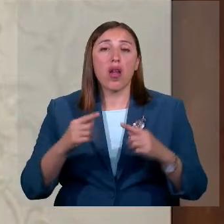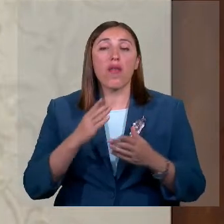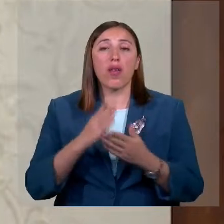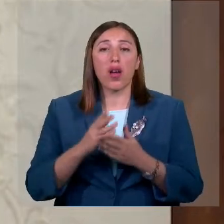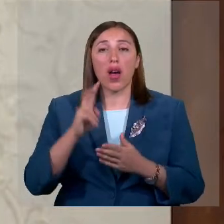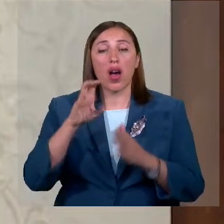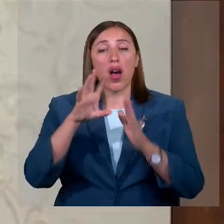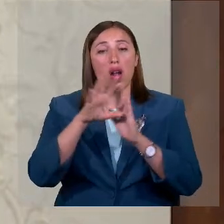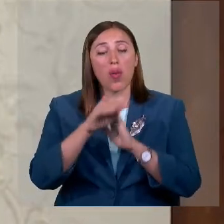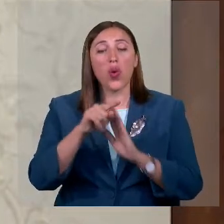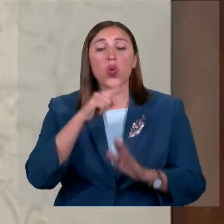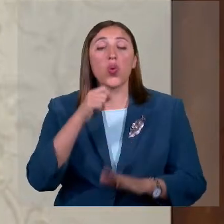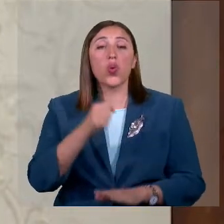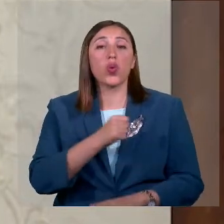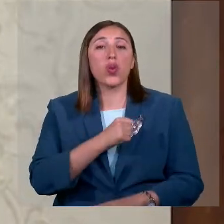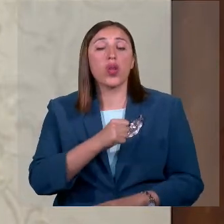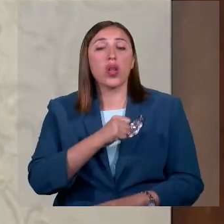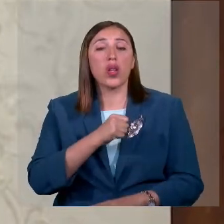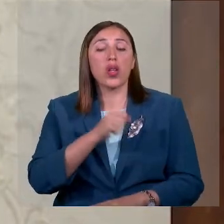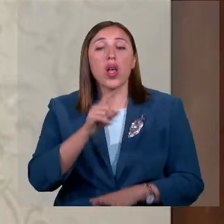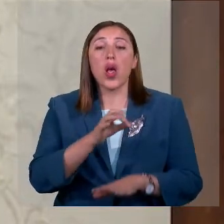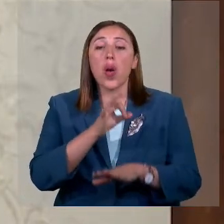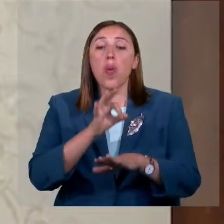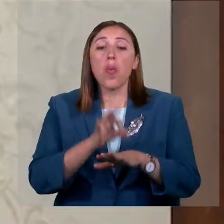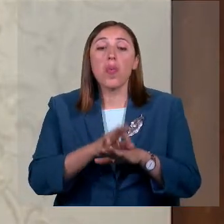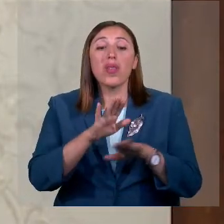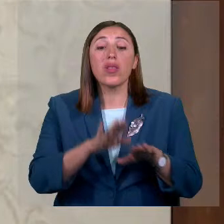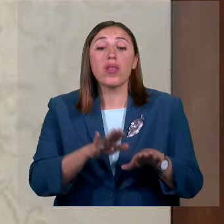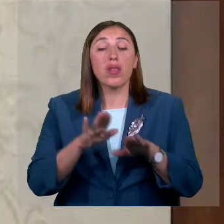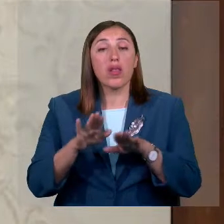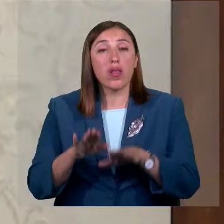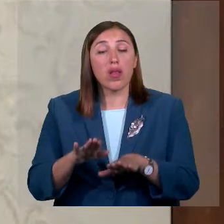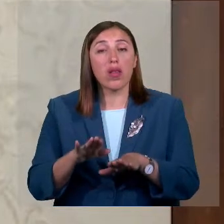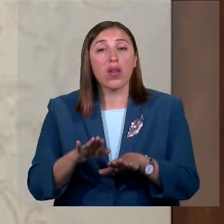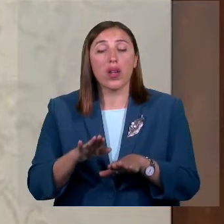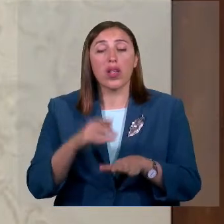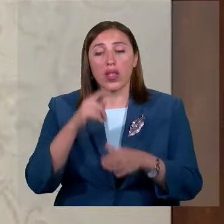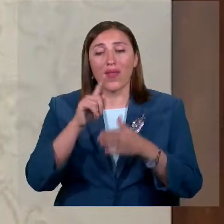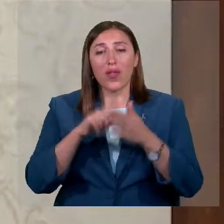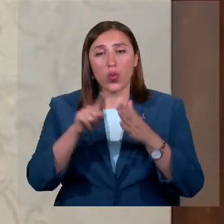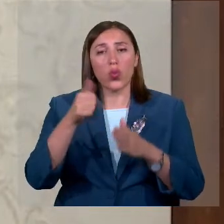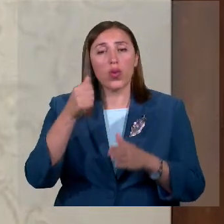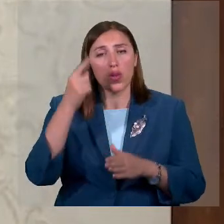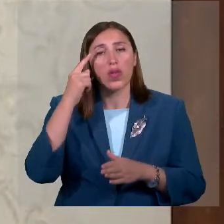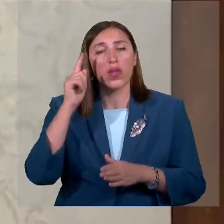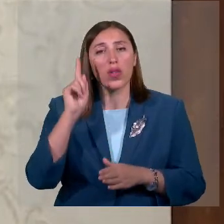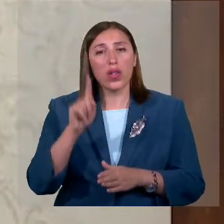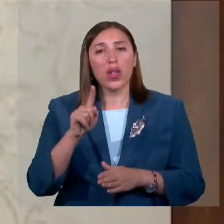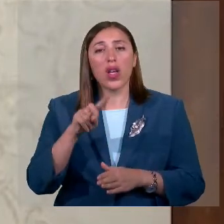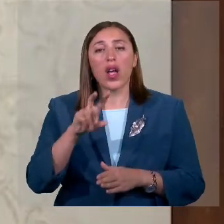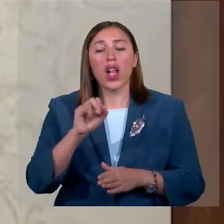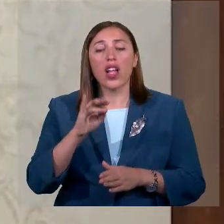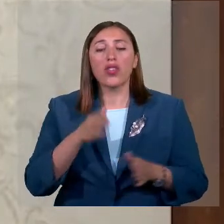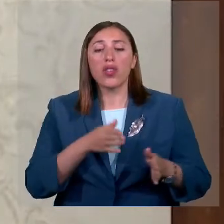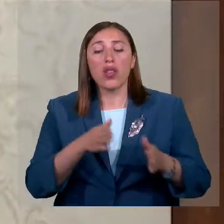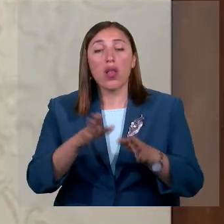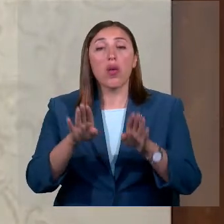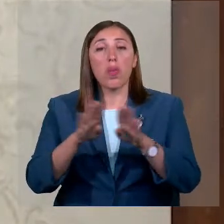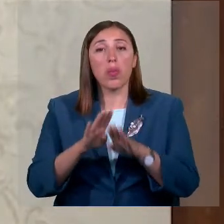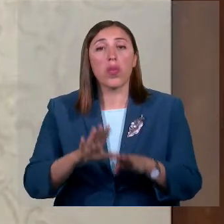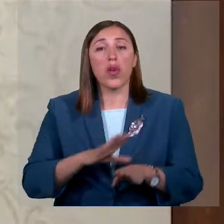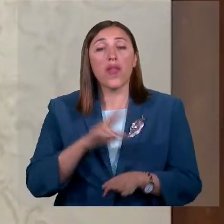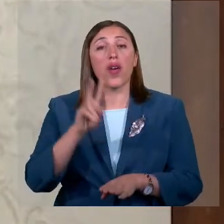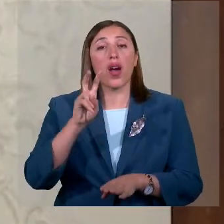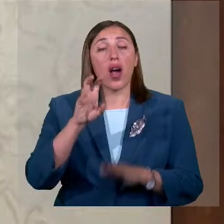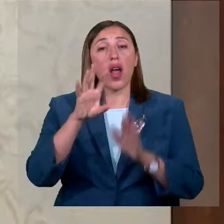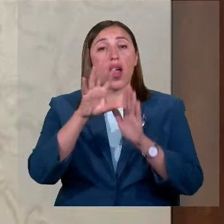Լեռնային Ղարաբաղում ռուսական խաղաղապահների պատասխանատվության գոտում։ Վստահ եմ, տեղյակ եք, որ վերջերս նույնիսկ Լաչինի միջանցքներ փակվել և